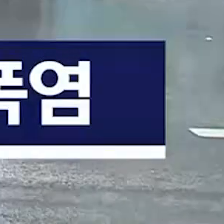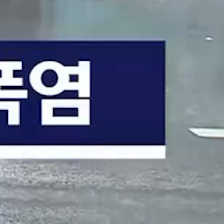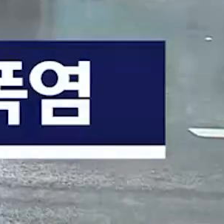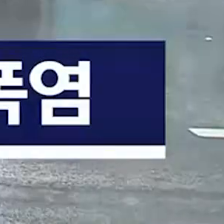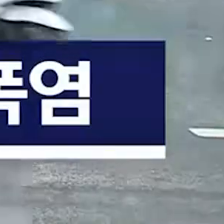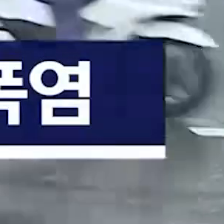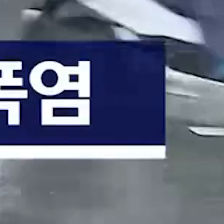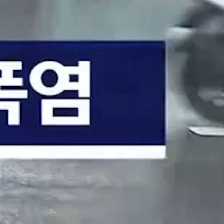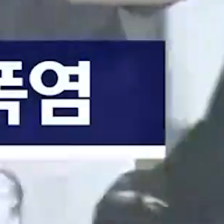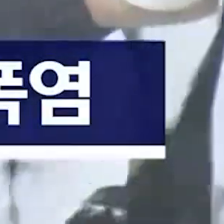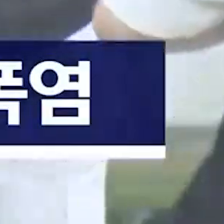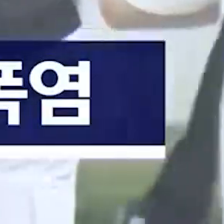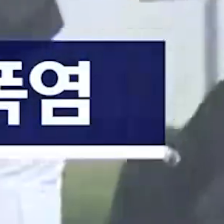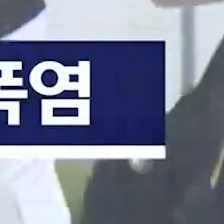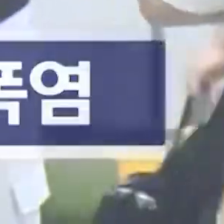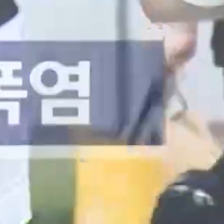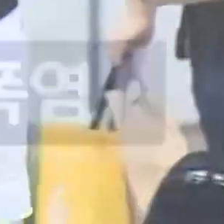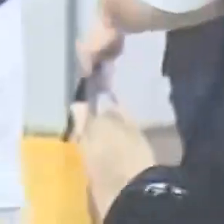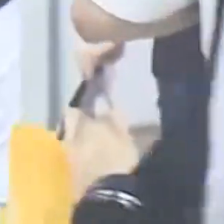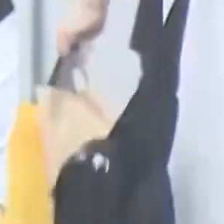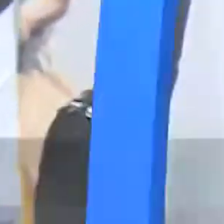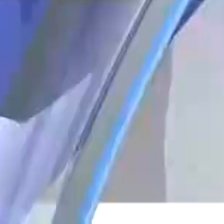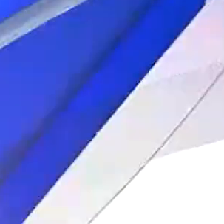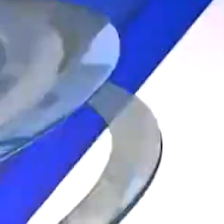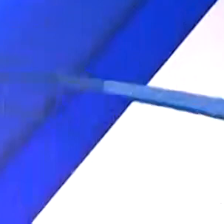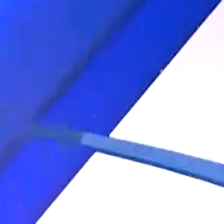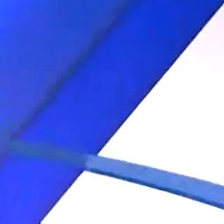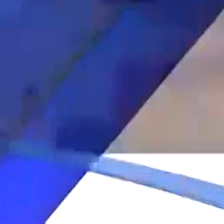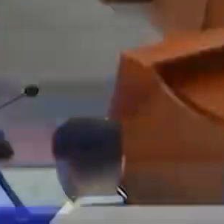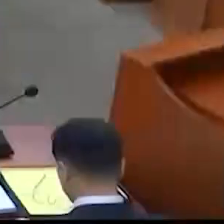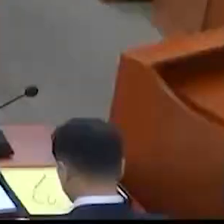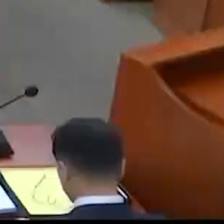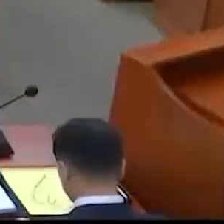내일부터 다시 무더위가 찾아올 걸로 보입니다.